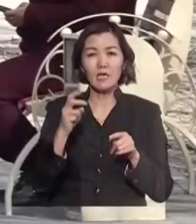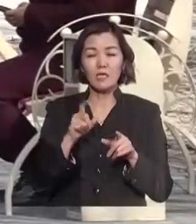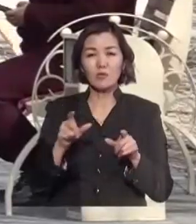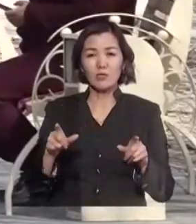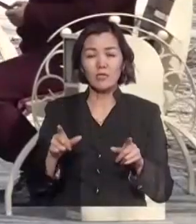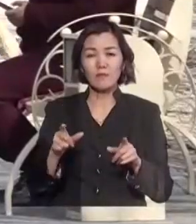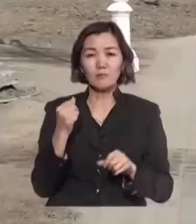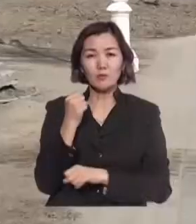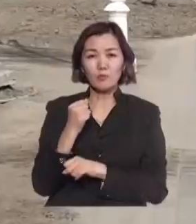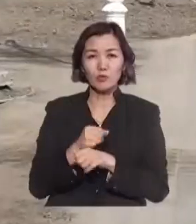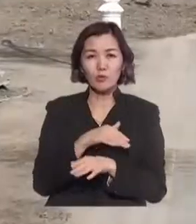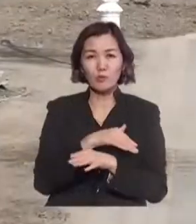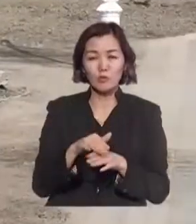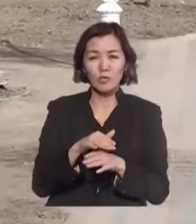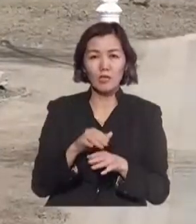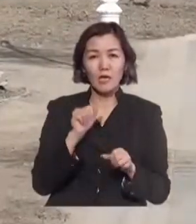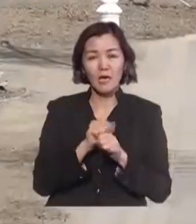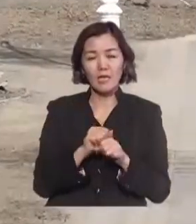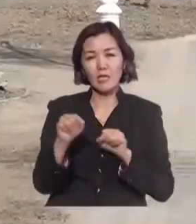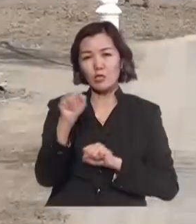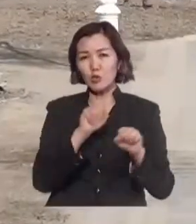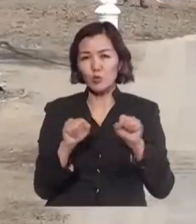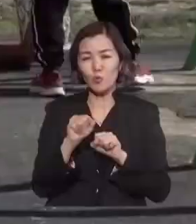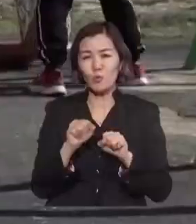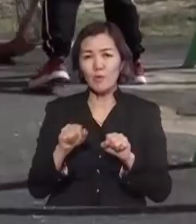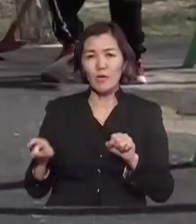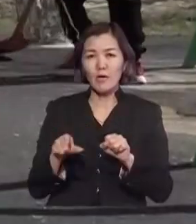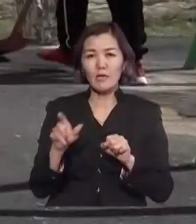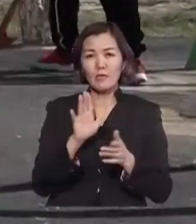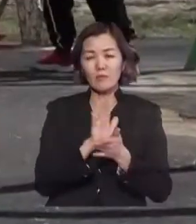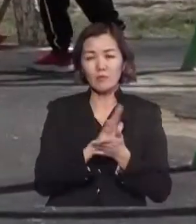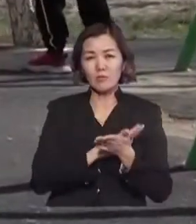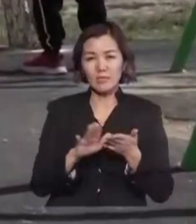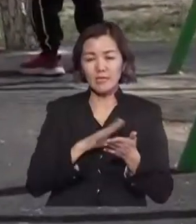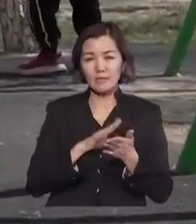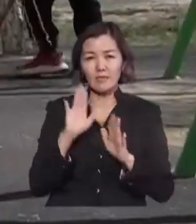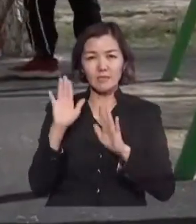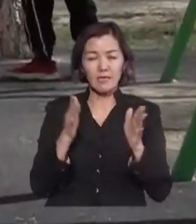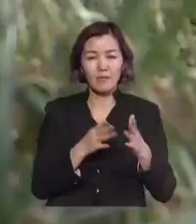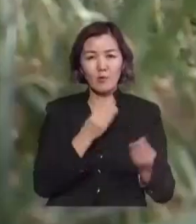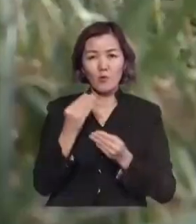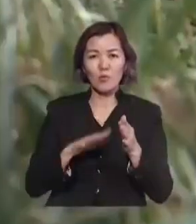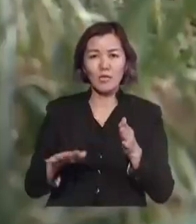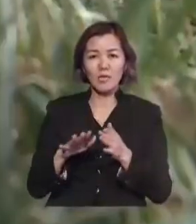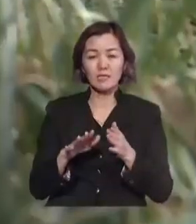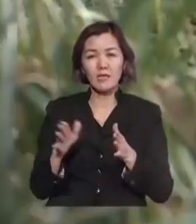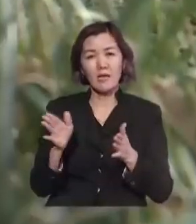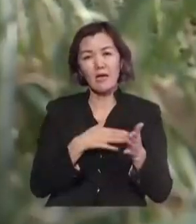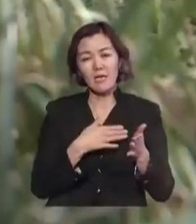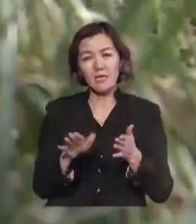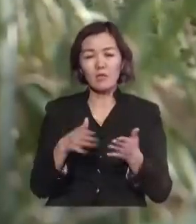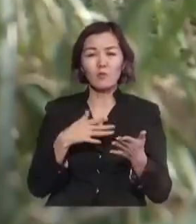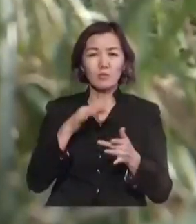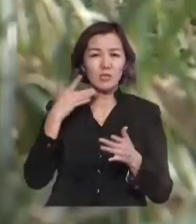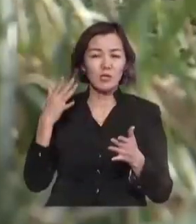аса жұмысшы көшелер мен аялдамаларды жуып, арық жүйелерін қоқыстан тазартты. Саябақтар мен ойын алаңдарында әрлеу, сырлау